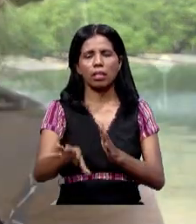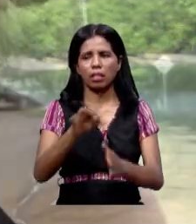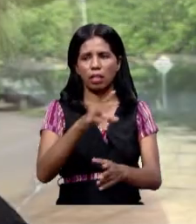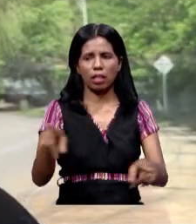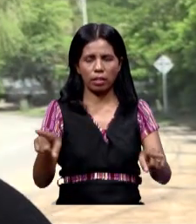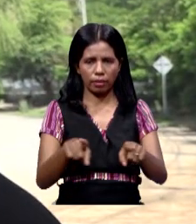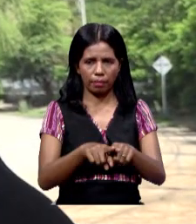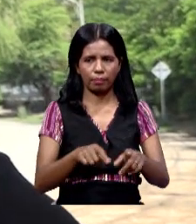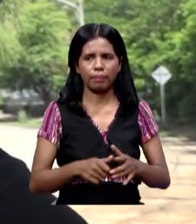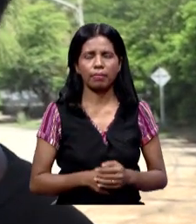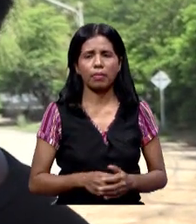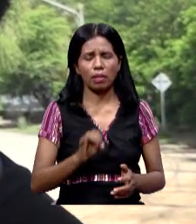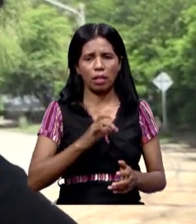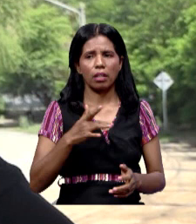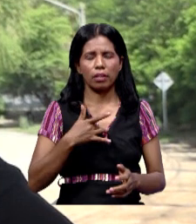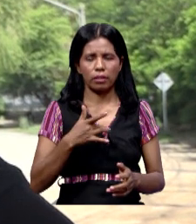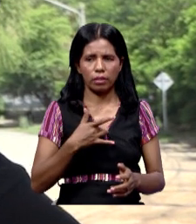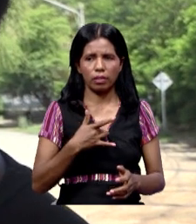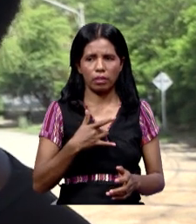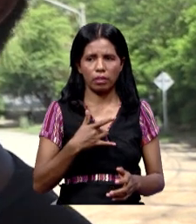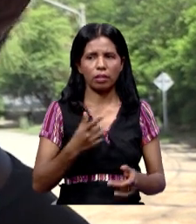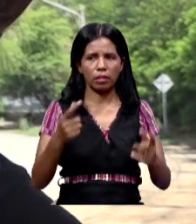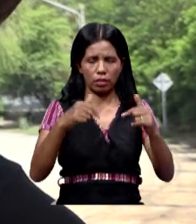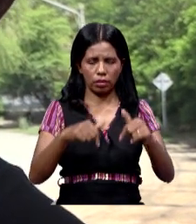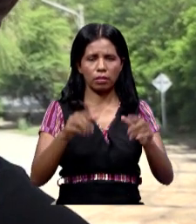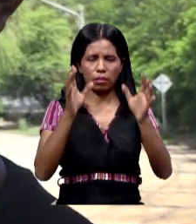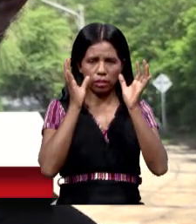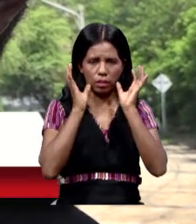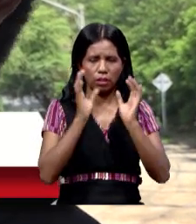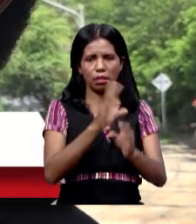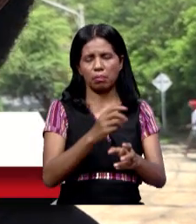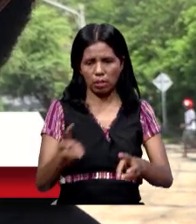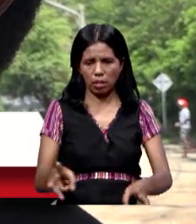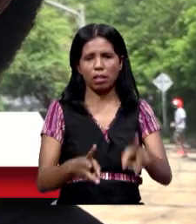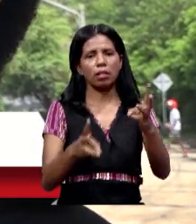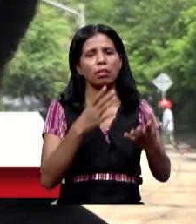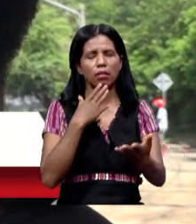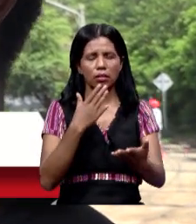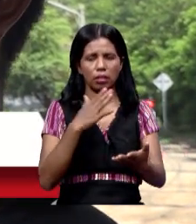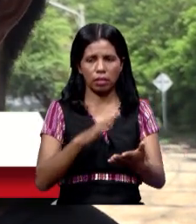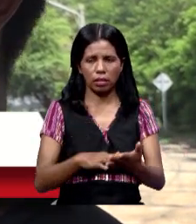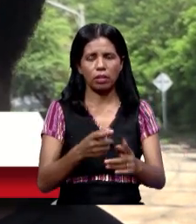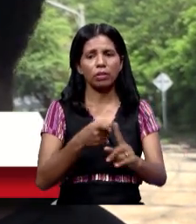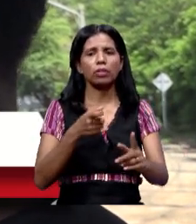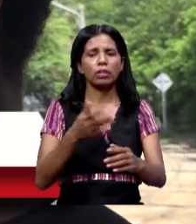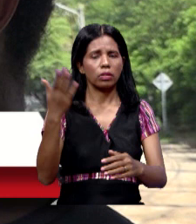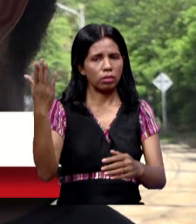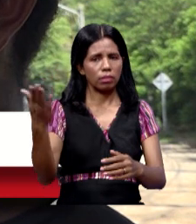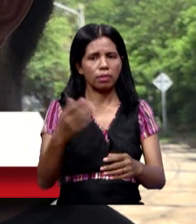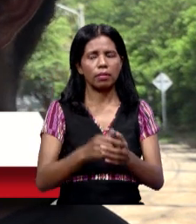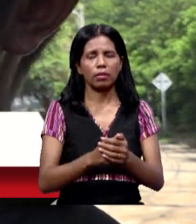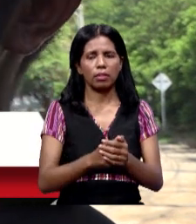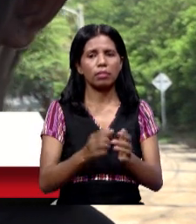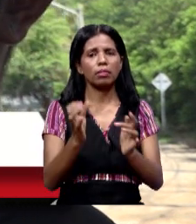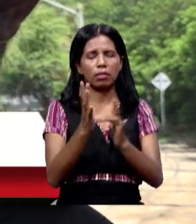sande. Ya, sini nasi nasi sah, sini mai tu nih susu nih tesis mai dalam memang adu nih, usi partis kerai, usi partis kami tiap ni mai tu